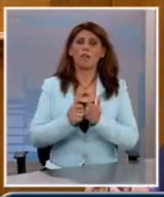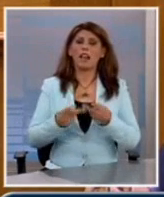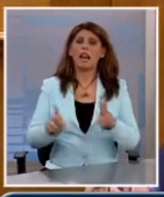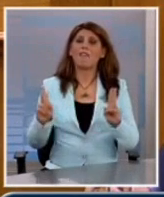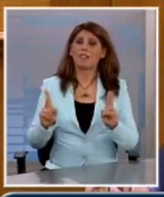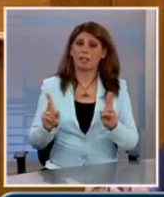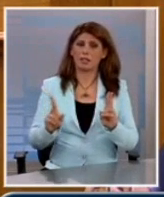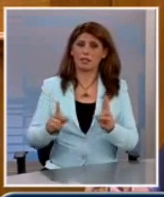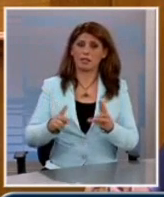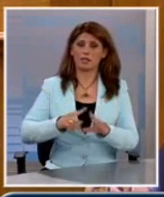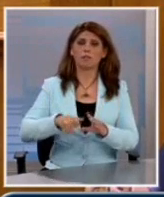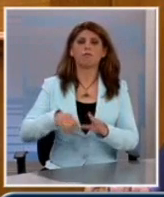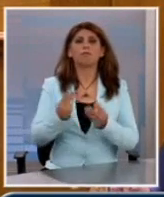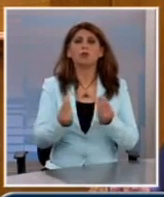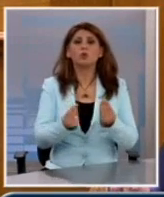απολύσεις.